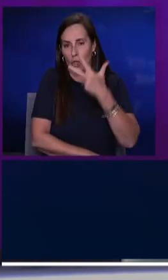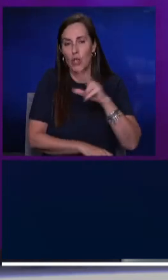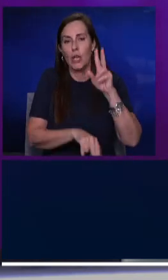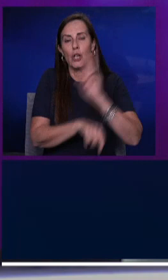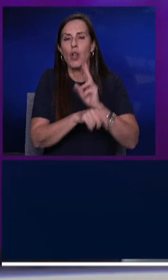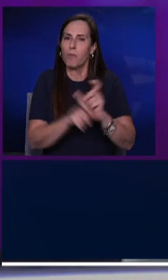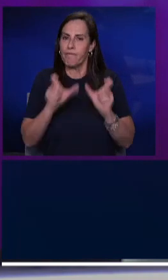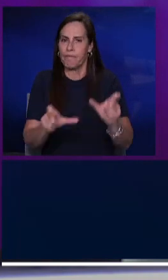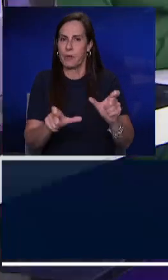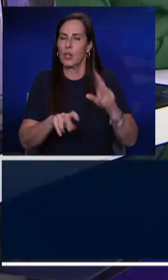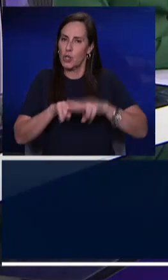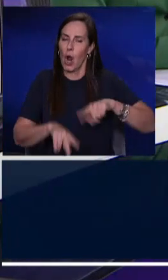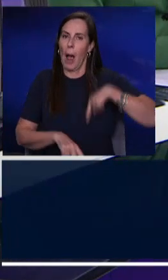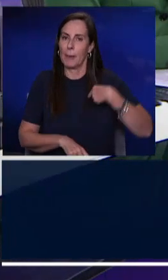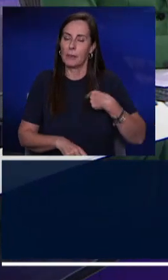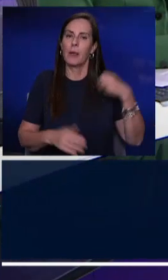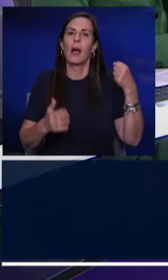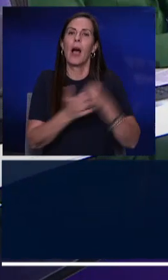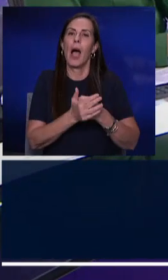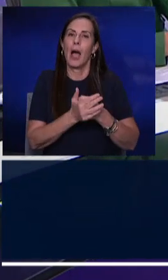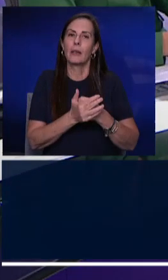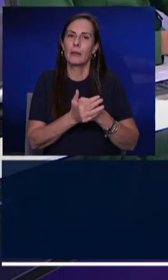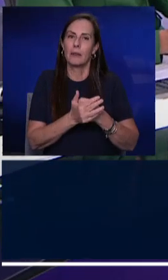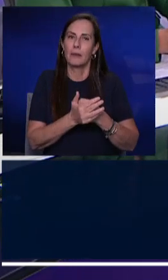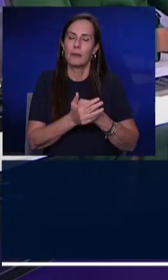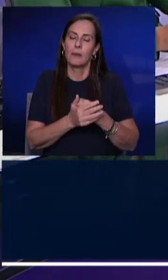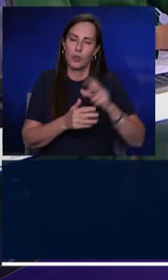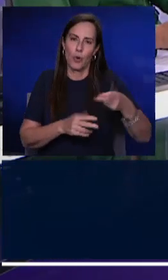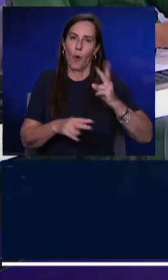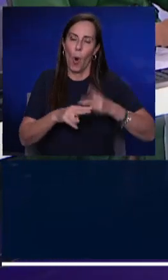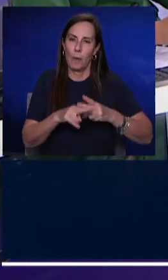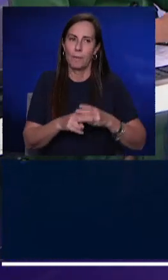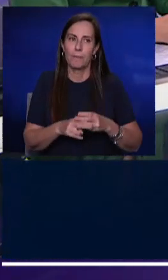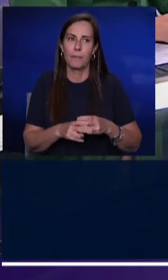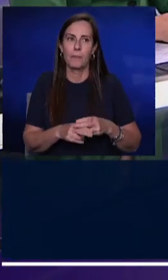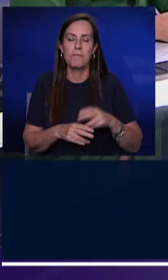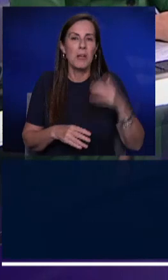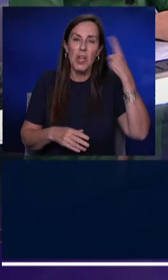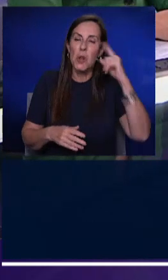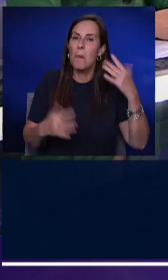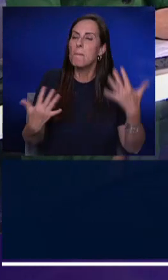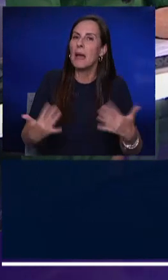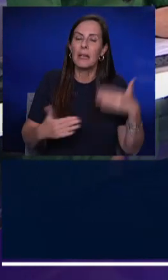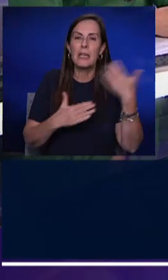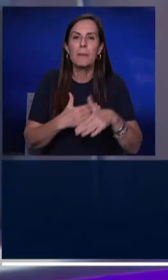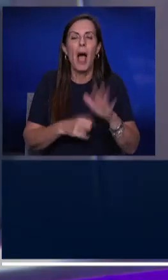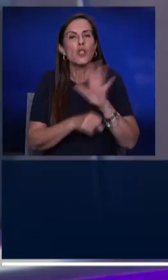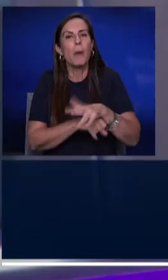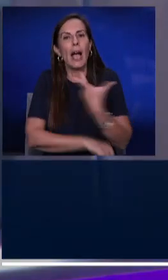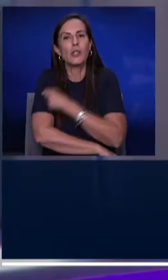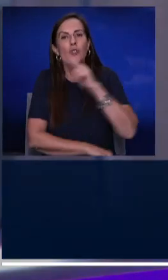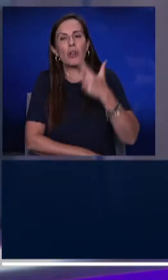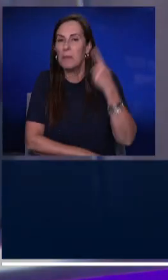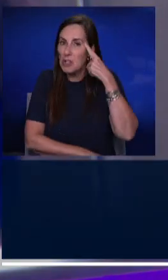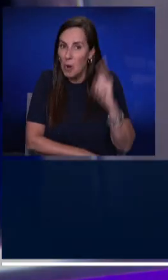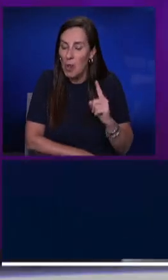יותר ארוך עד לסיכון של עלייה בתחלואה. ואין לך עוד בינתיים אינדיקטורים להבין מה קורה, בדיקות סרולוגיות? כרגע אין